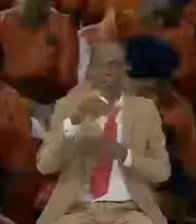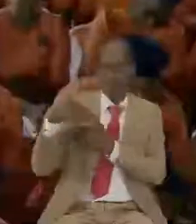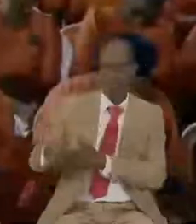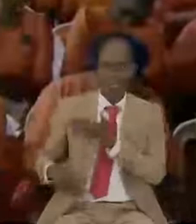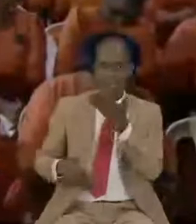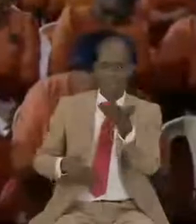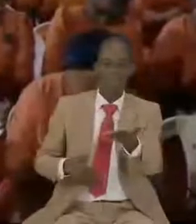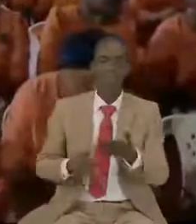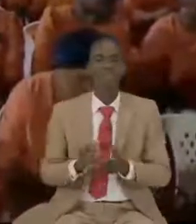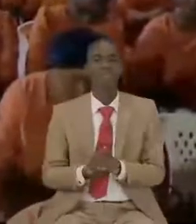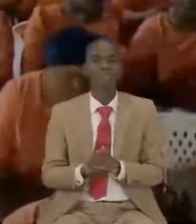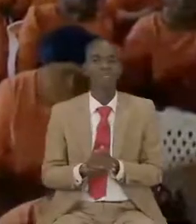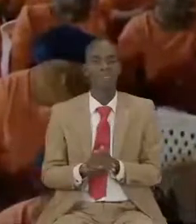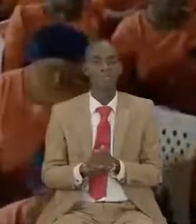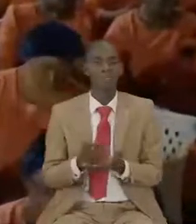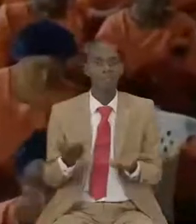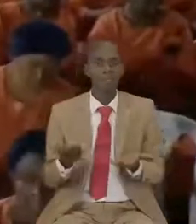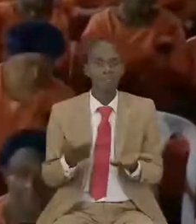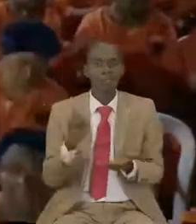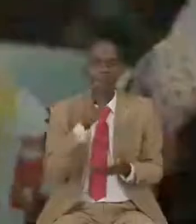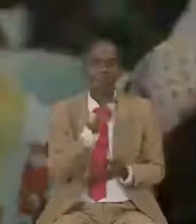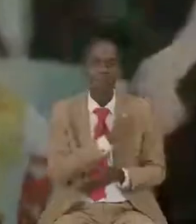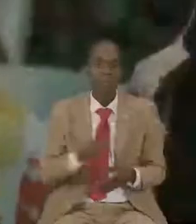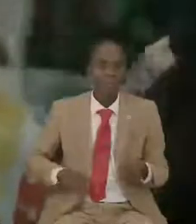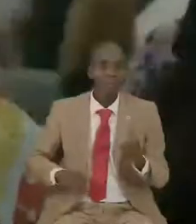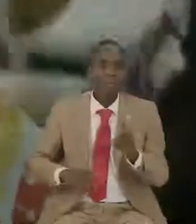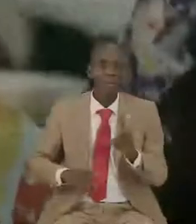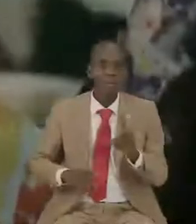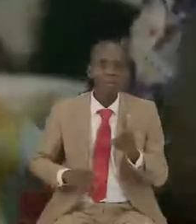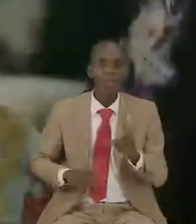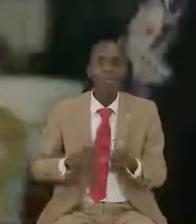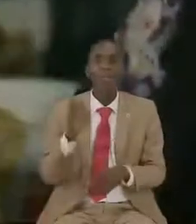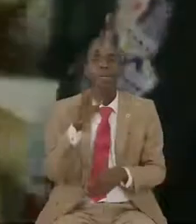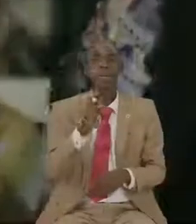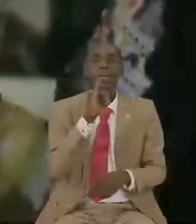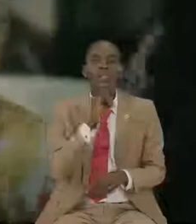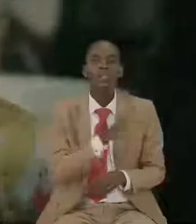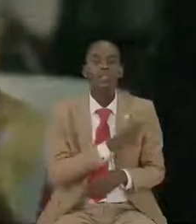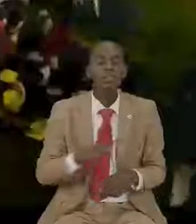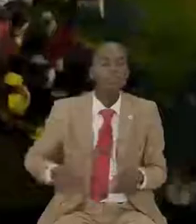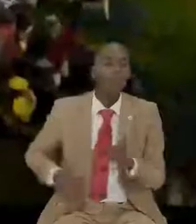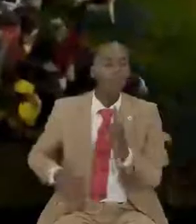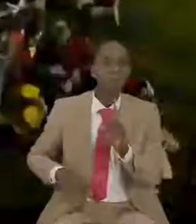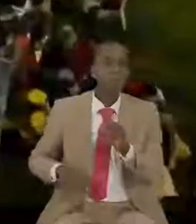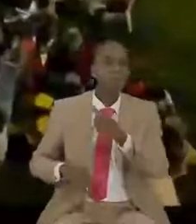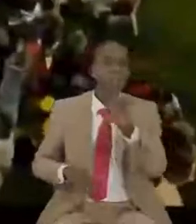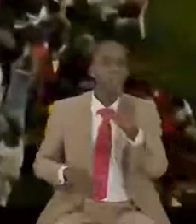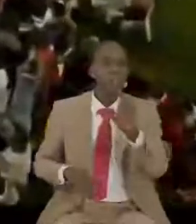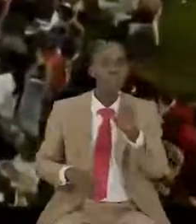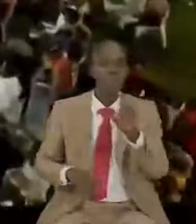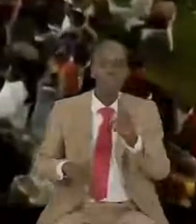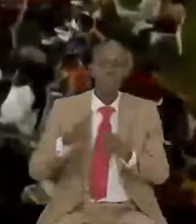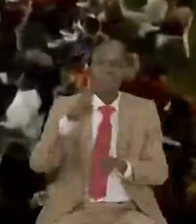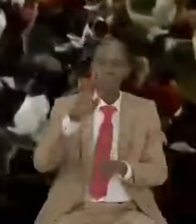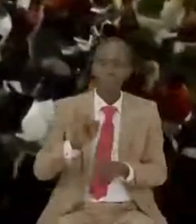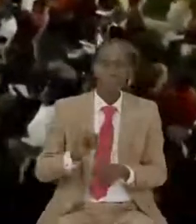là-bas. Où est-il présentement? Je dis, où est Jésus ce soir? Le guérisseur,